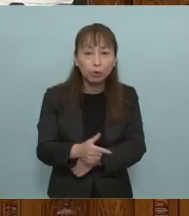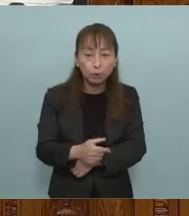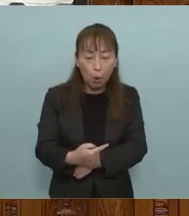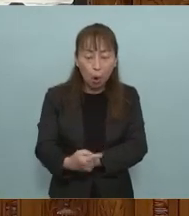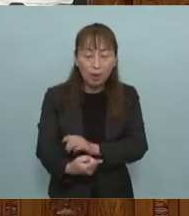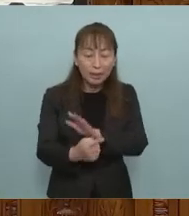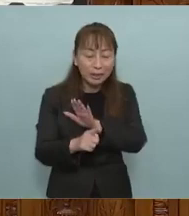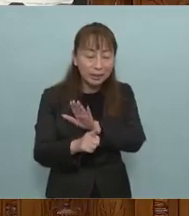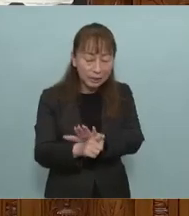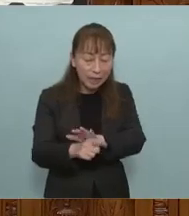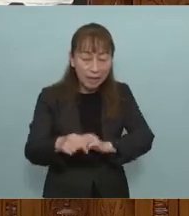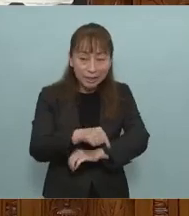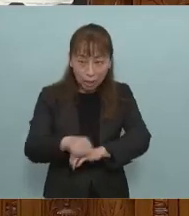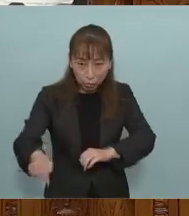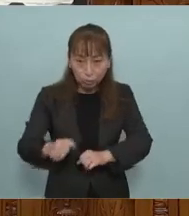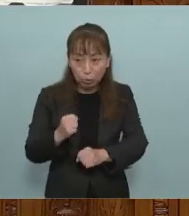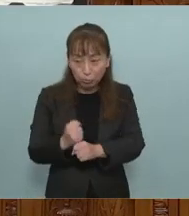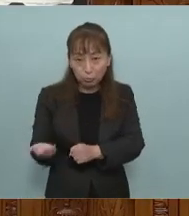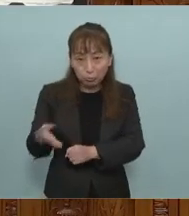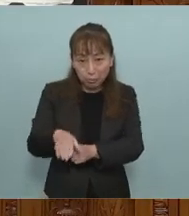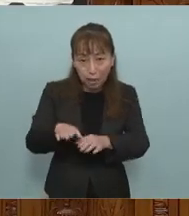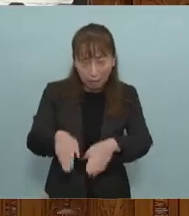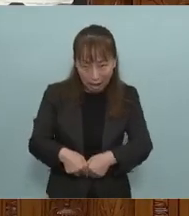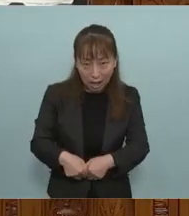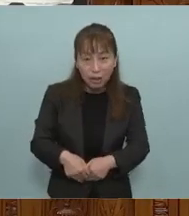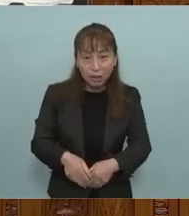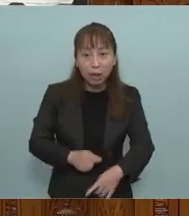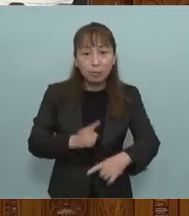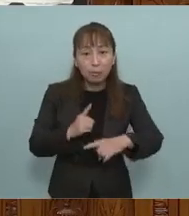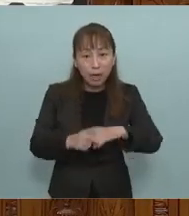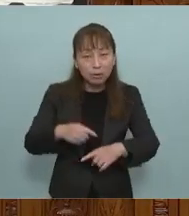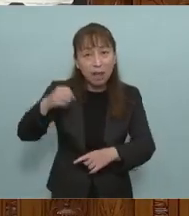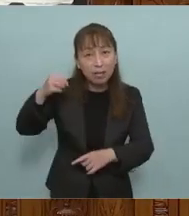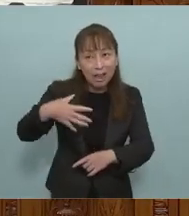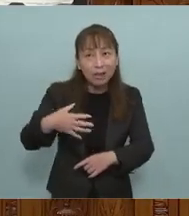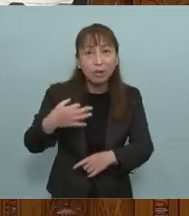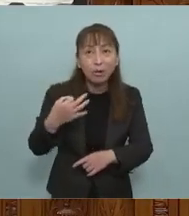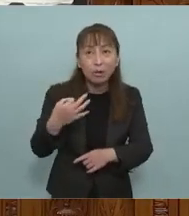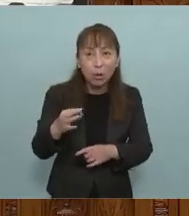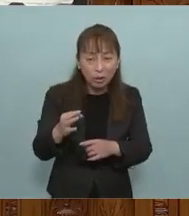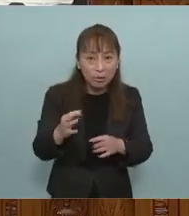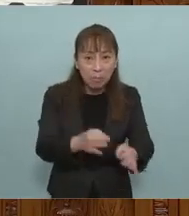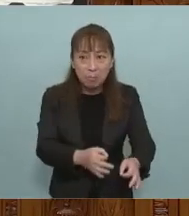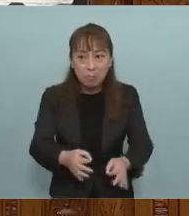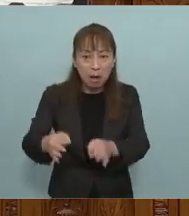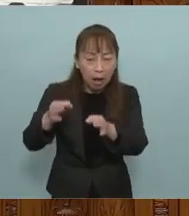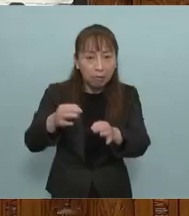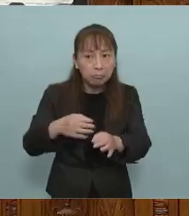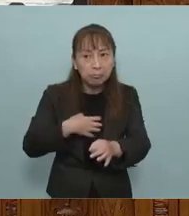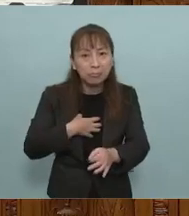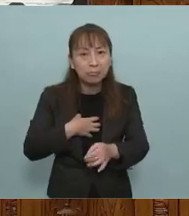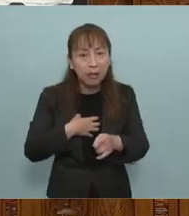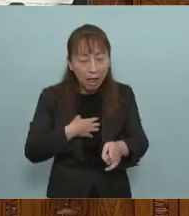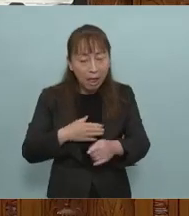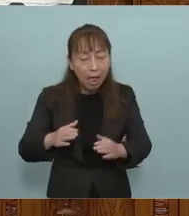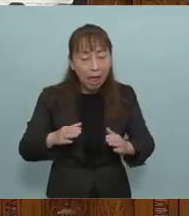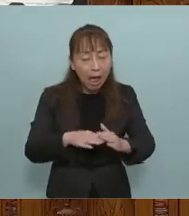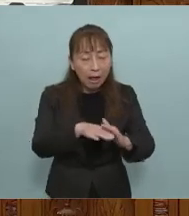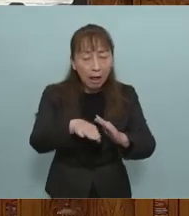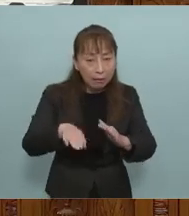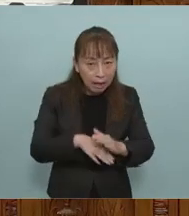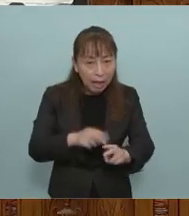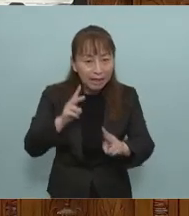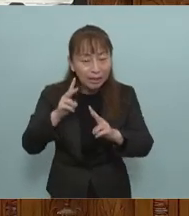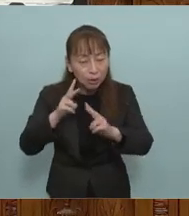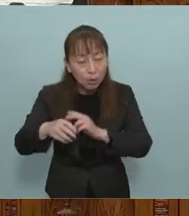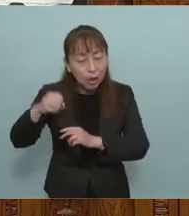ました。これに加え、電力料金の急激な値上がりリスクに対応すべく、家計・企業の